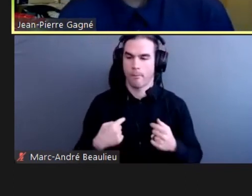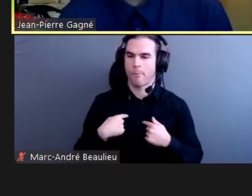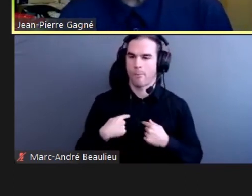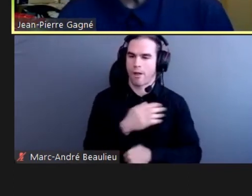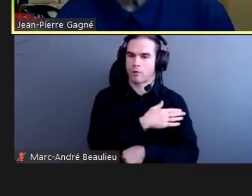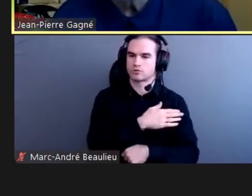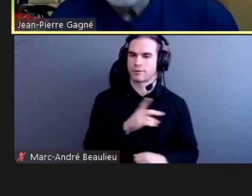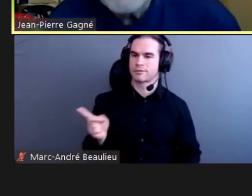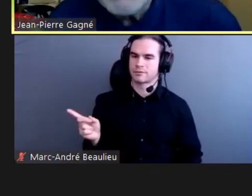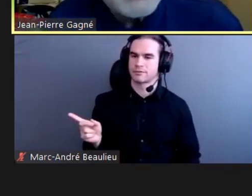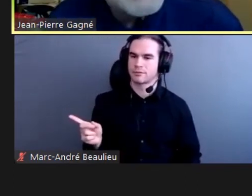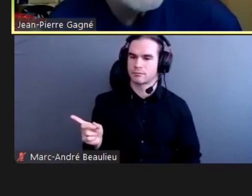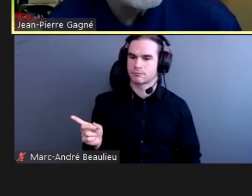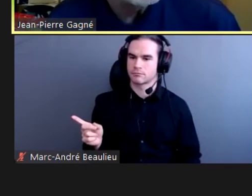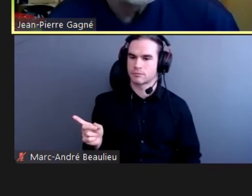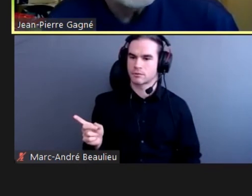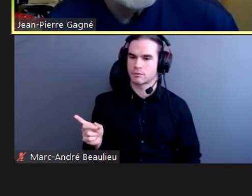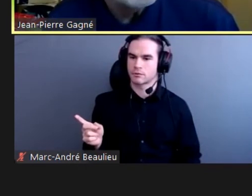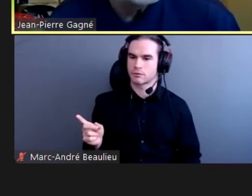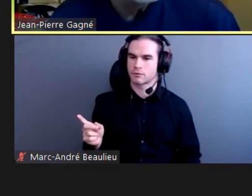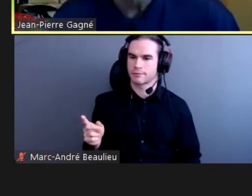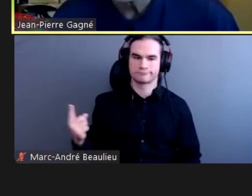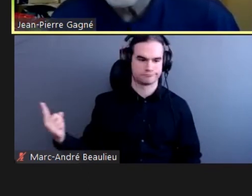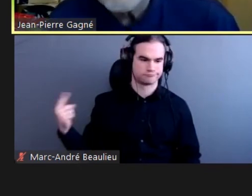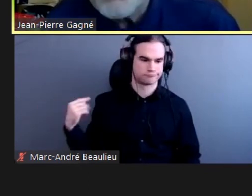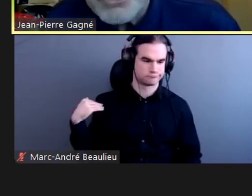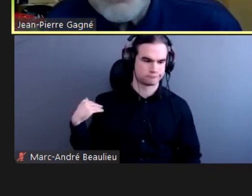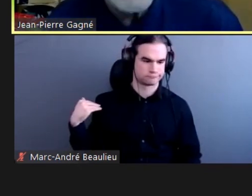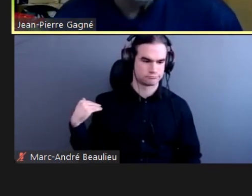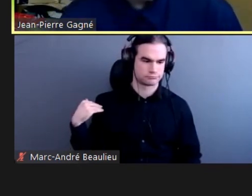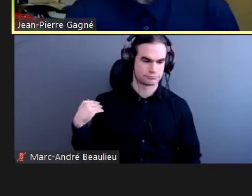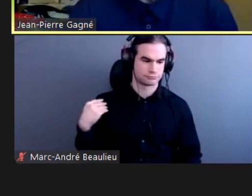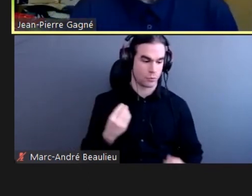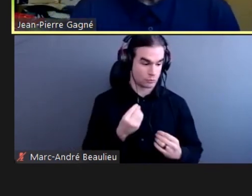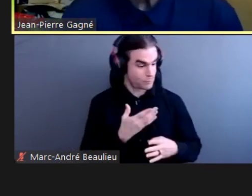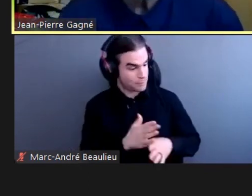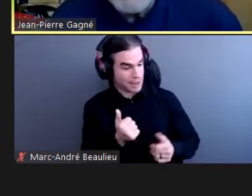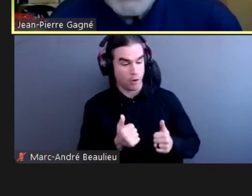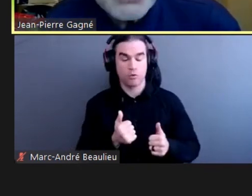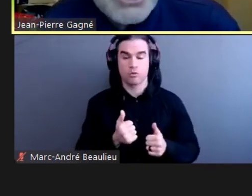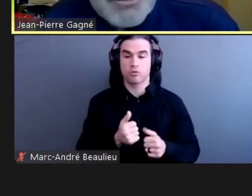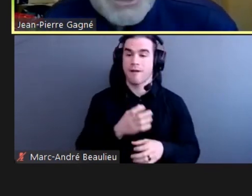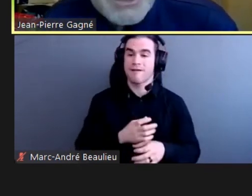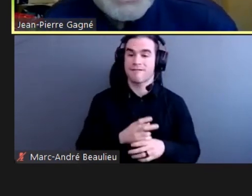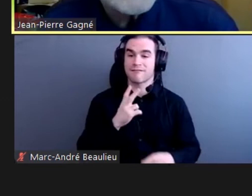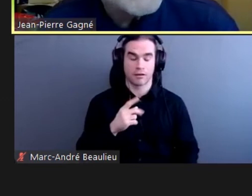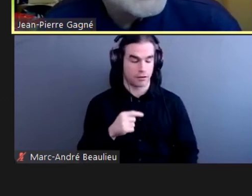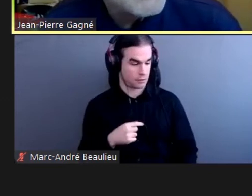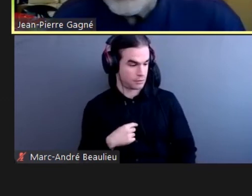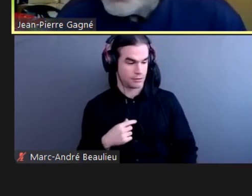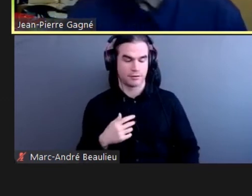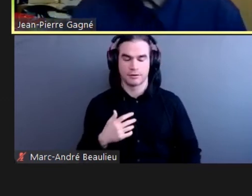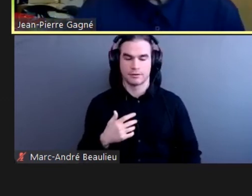ma conjointe, c'est plutôt que de venir me dire que le souper est prêt ou est-ce que je veux un autre verre de vin, c'est de dire « Jean-Pierre, est-ce que tu m'entends? »